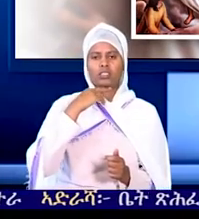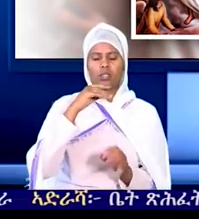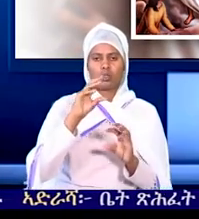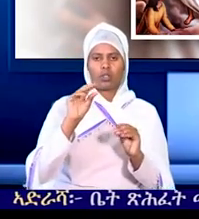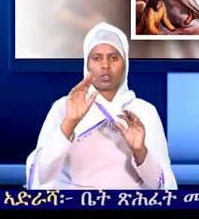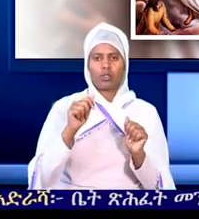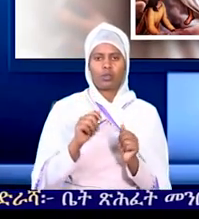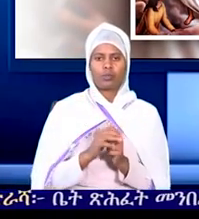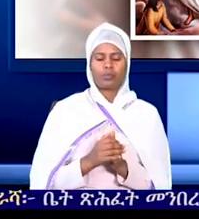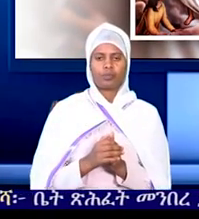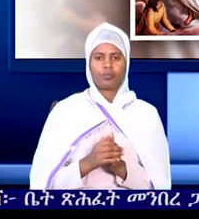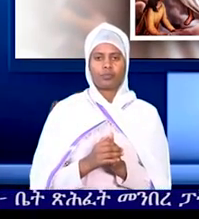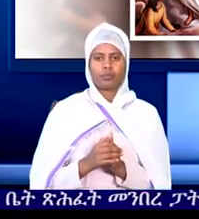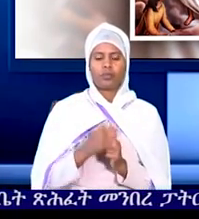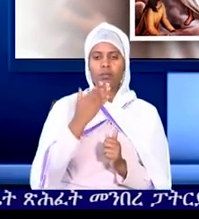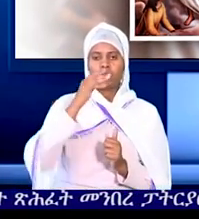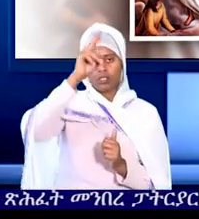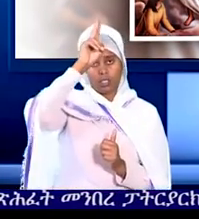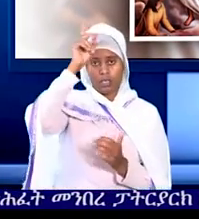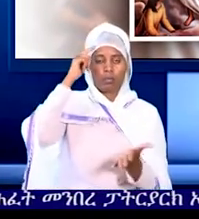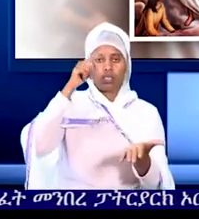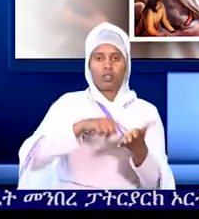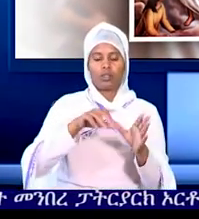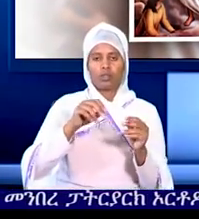ናይ ቀደም ካብ ቀደም ሒዙ